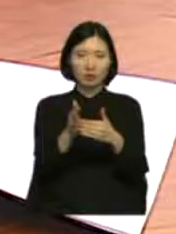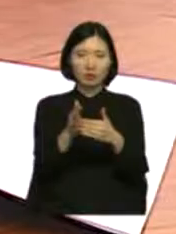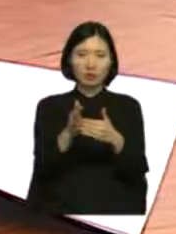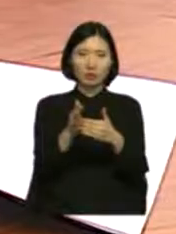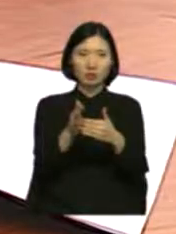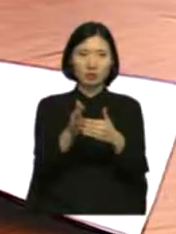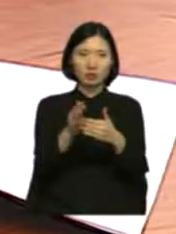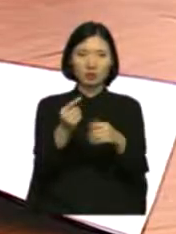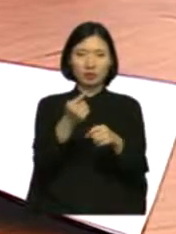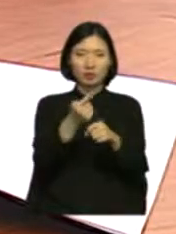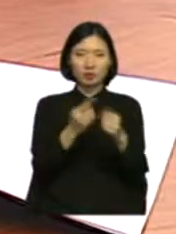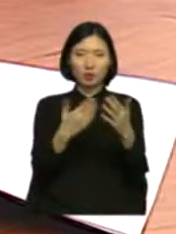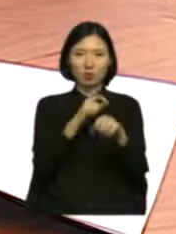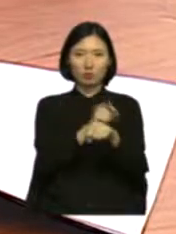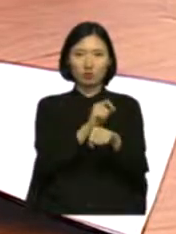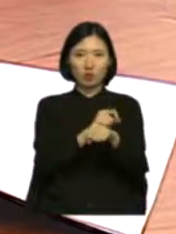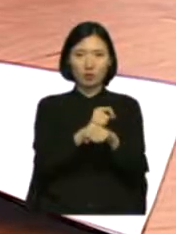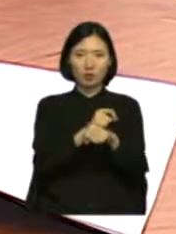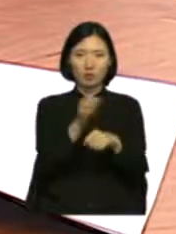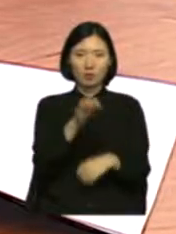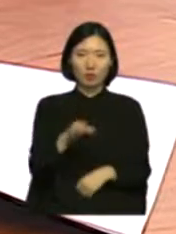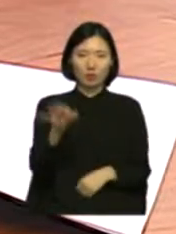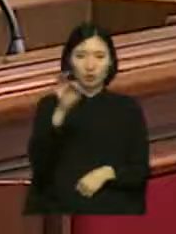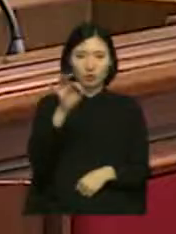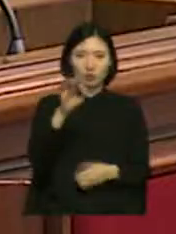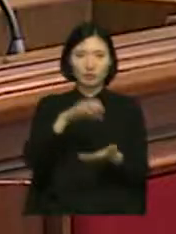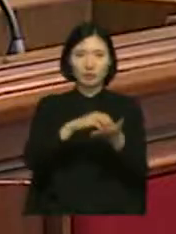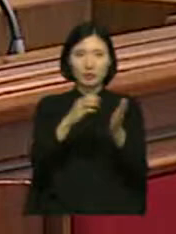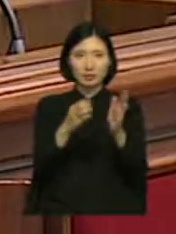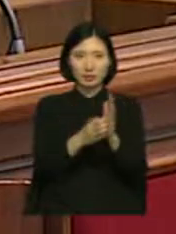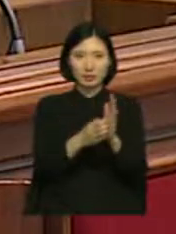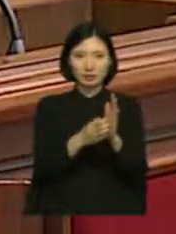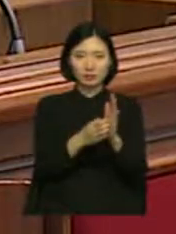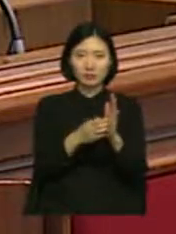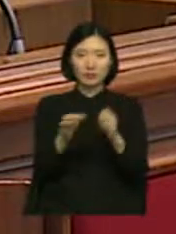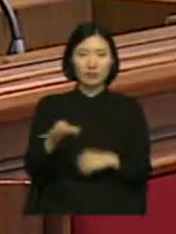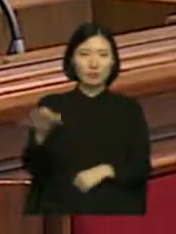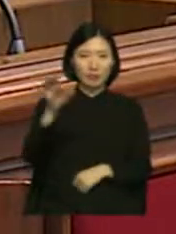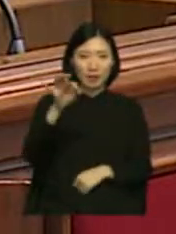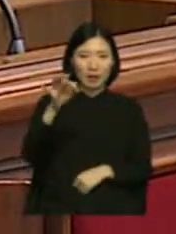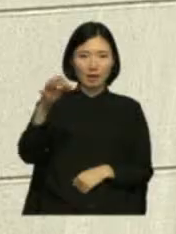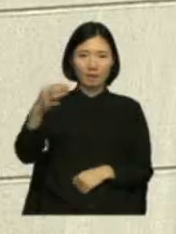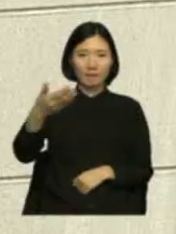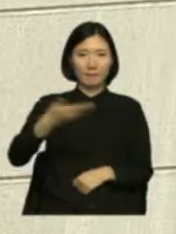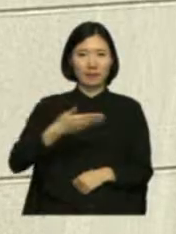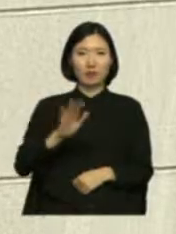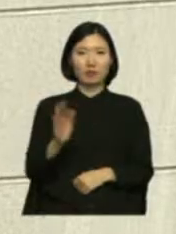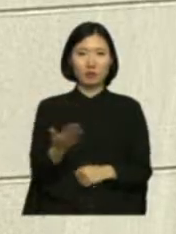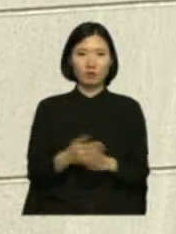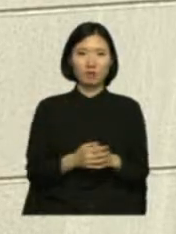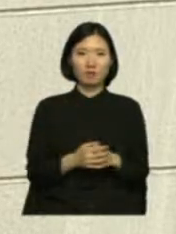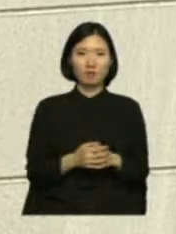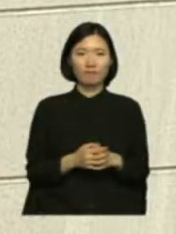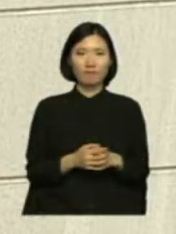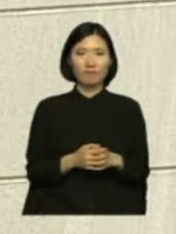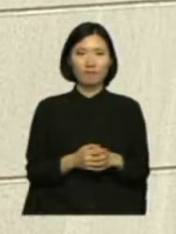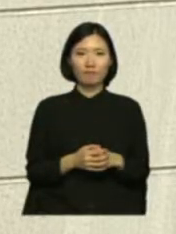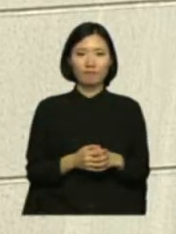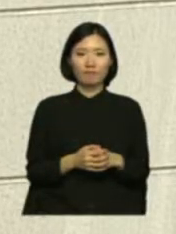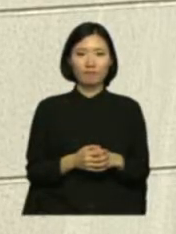금액에서 전년도 공무원 보수 인상률만큼 인상된 의정비를 받게 됩니다. 드라이브 설경기 케이블TV 조성엽입니다.